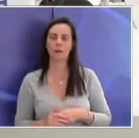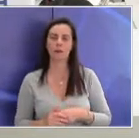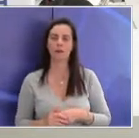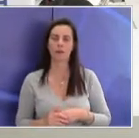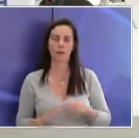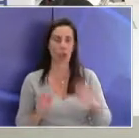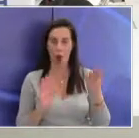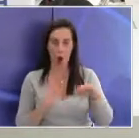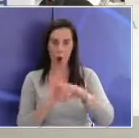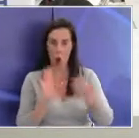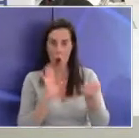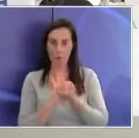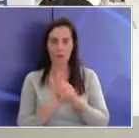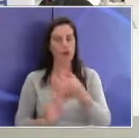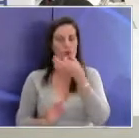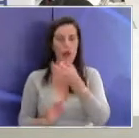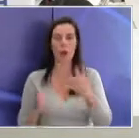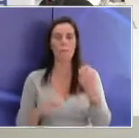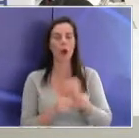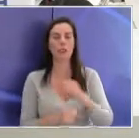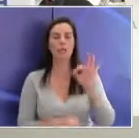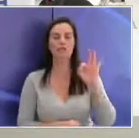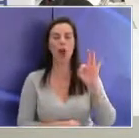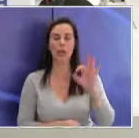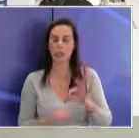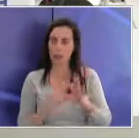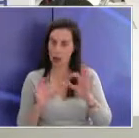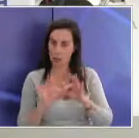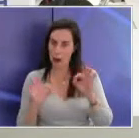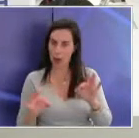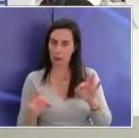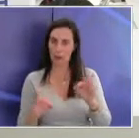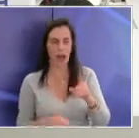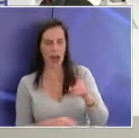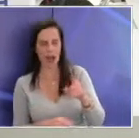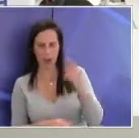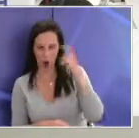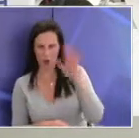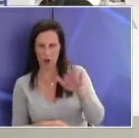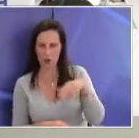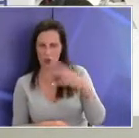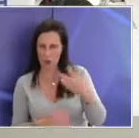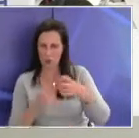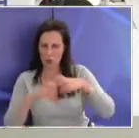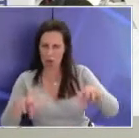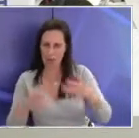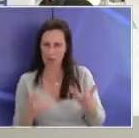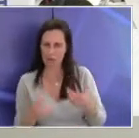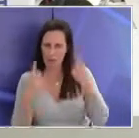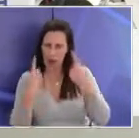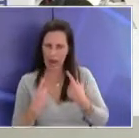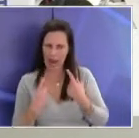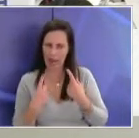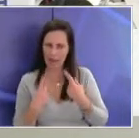עדיין החוק לא עובר. תראי, זו השאלה עכשיו מה עושים בשעס. כלומר, מתחילים להפעיל לחץ. עכשיו יש ראשי לא, קואליציה. לא, אבל אתה מעריך שהם יהיו מפולגים